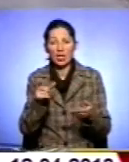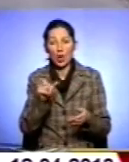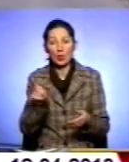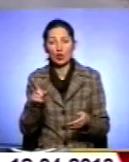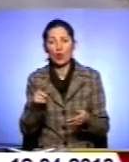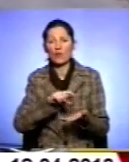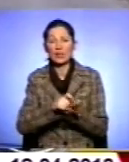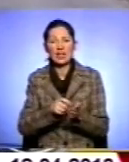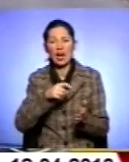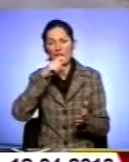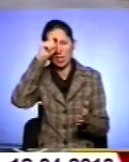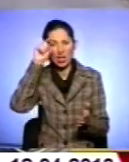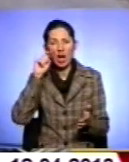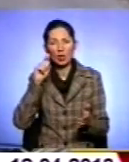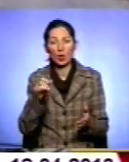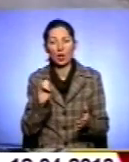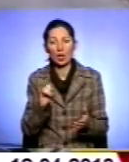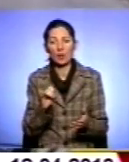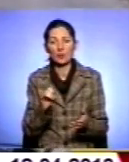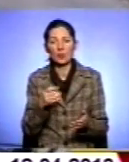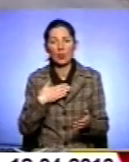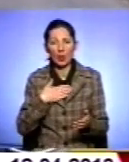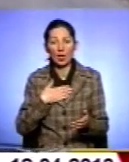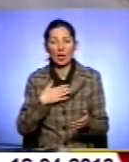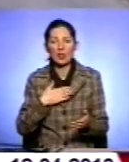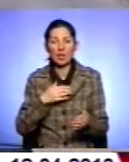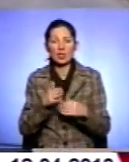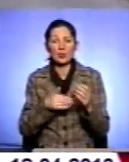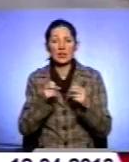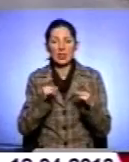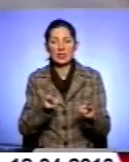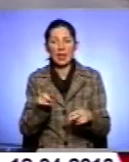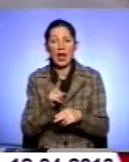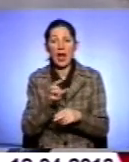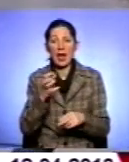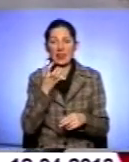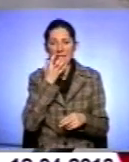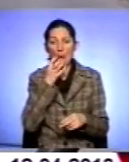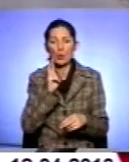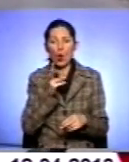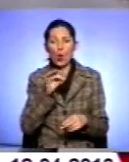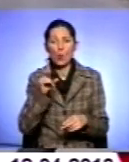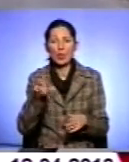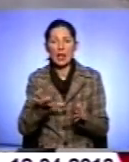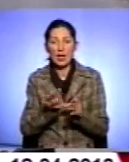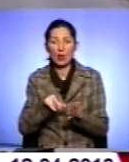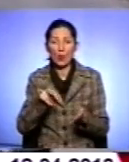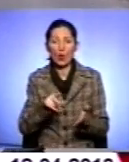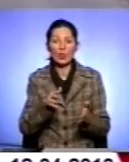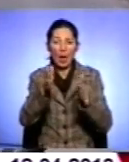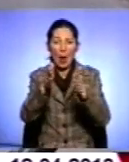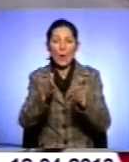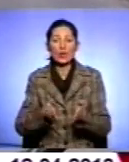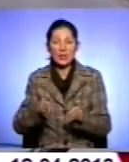квартирах жарко. І ми, наші спеціалісти Теплокомуненерго, проходили по трасах інженерних